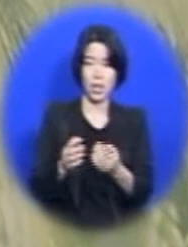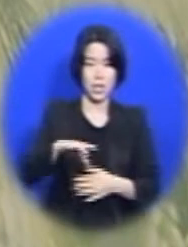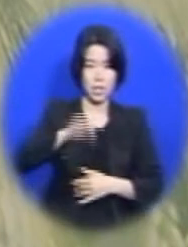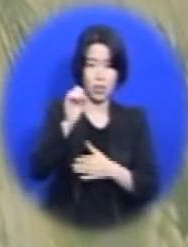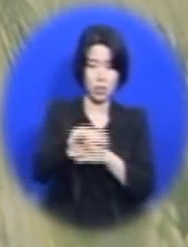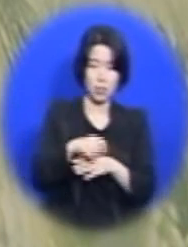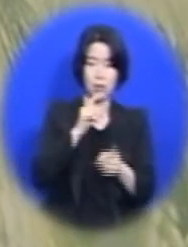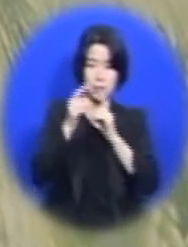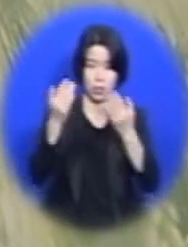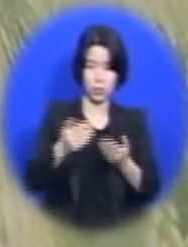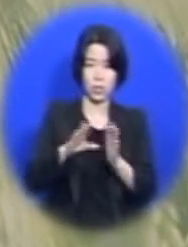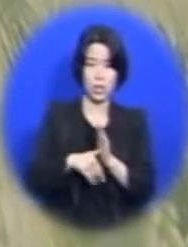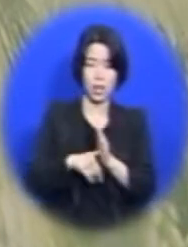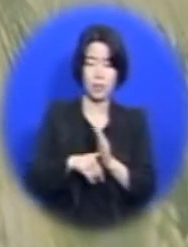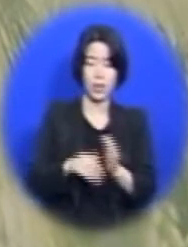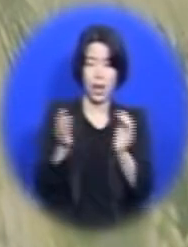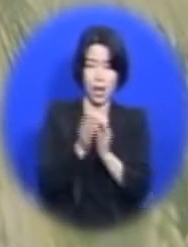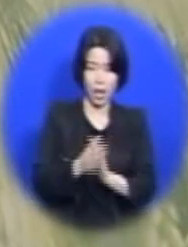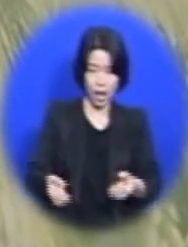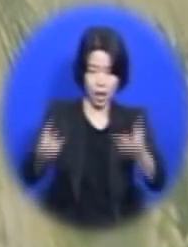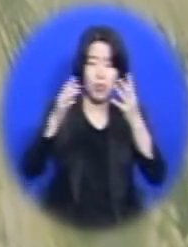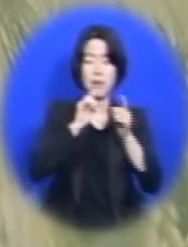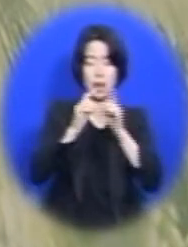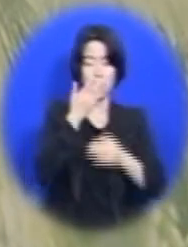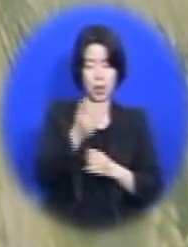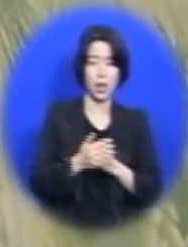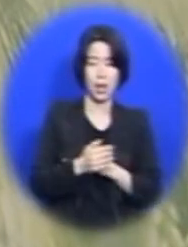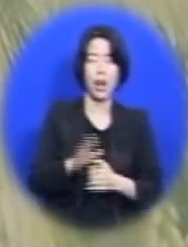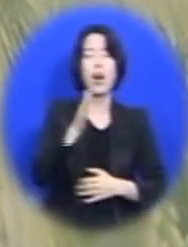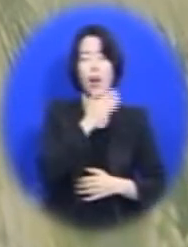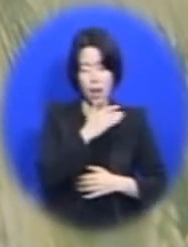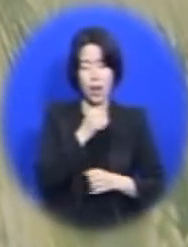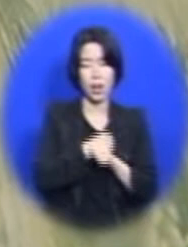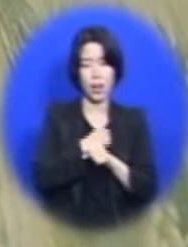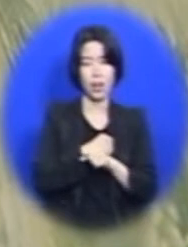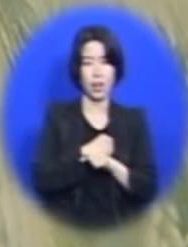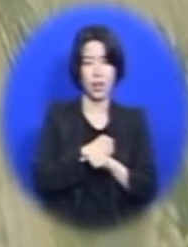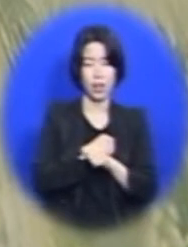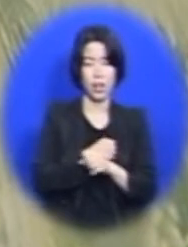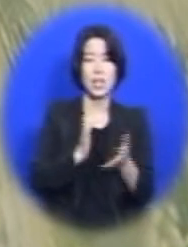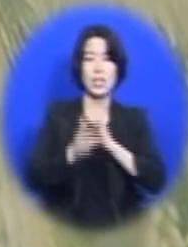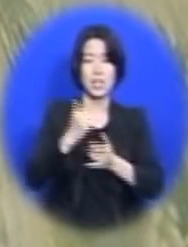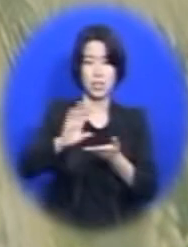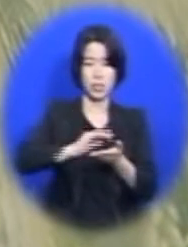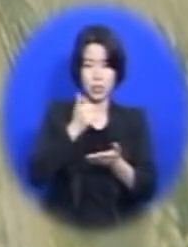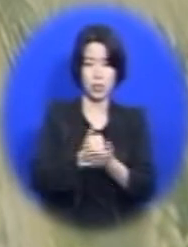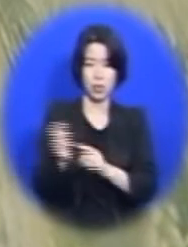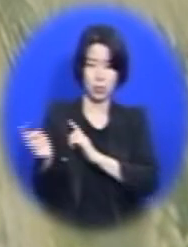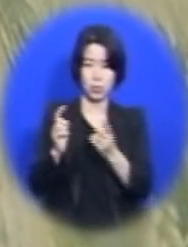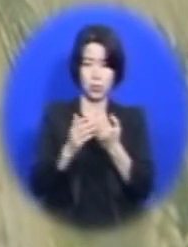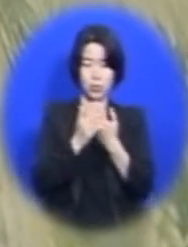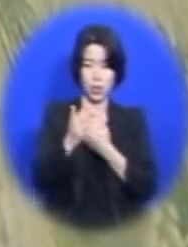할 때 할렐루야 하는 거예요. 그렇구나. 예수 그리스도가 부활의 첫 열매이시구나.